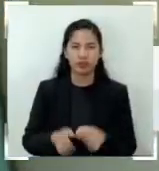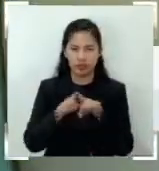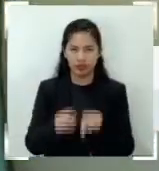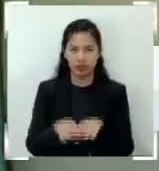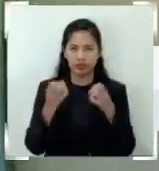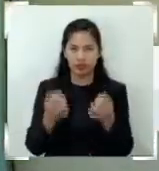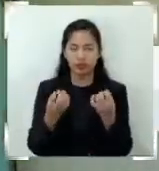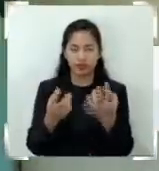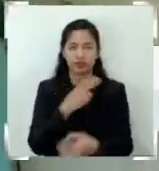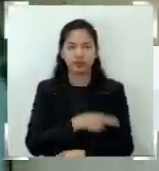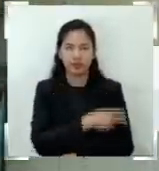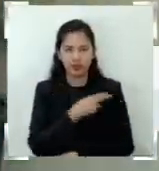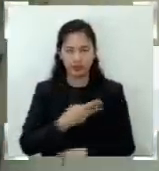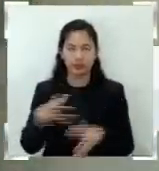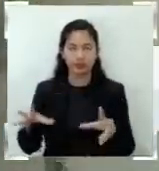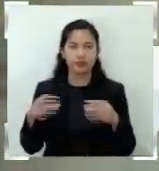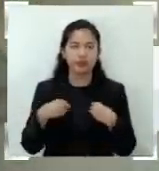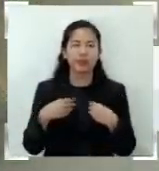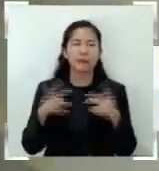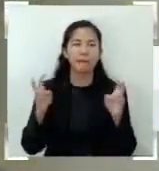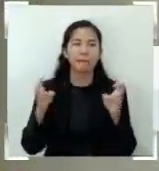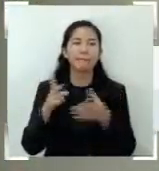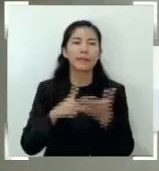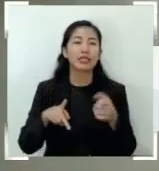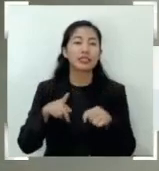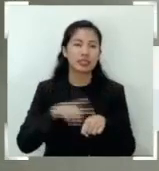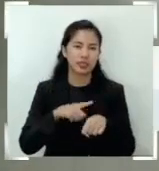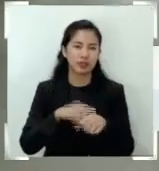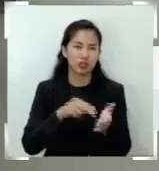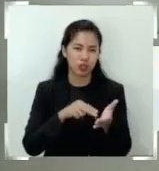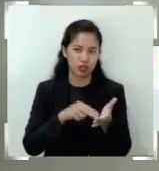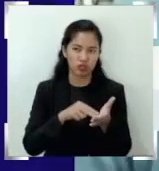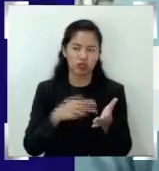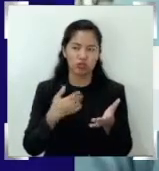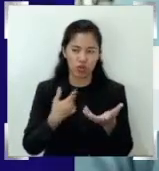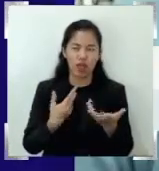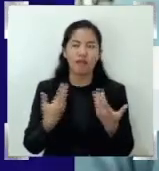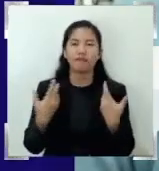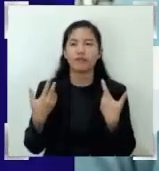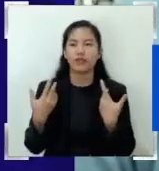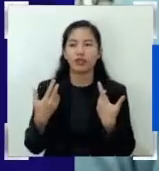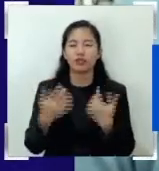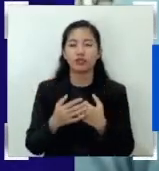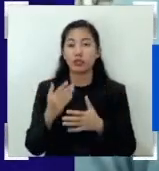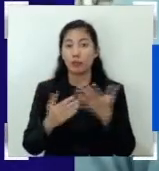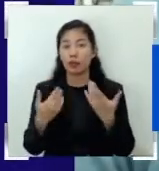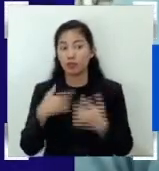na tumatanggap ng mga part-time nurse para lang mapunan ang kulang-kulang na staff. Iba nga call center, tapos pagka may oras